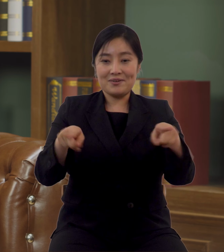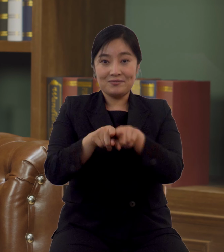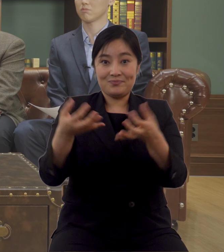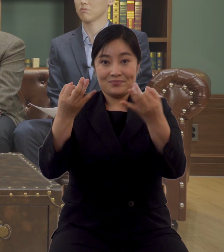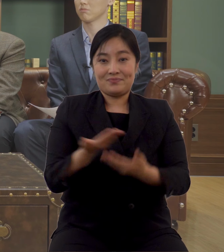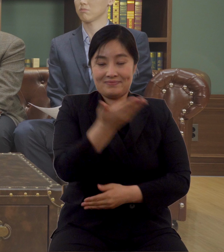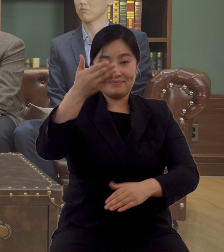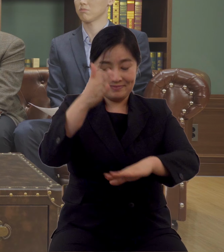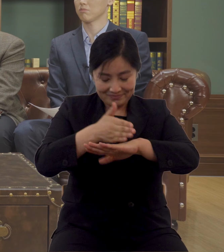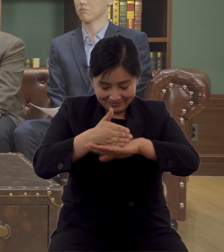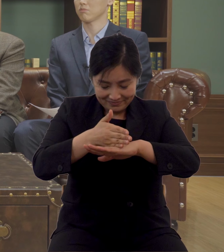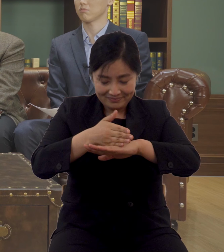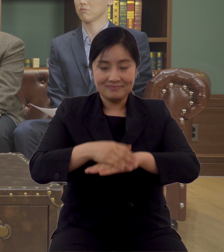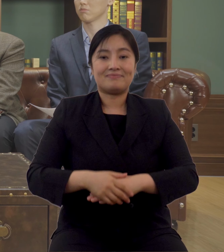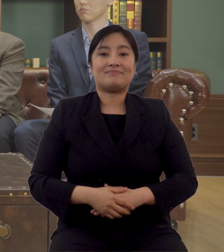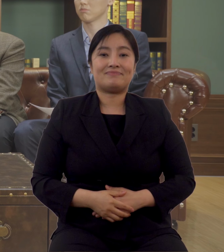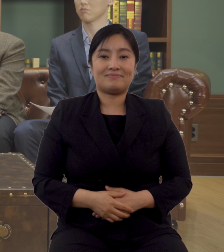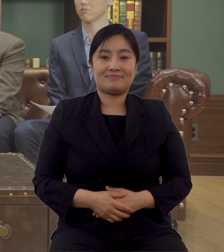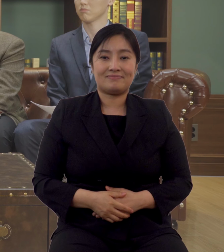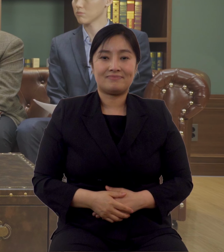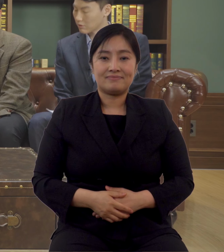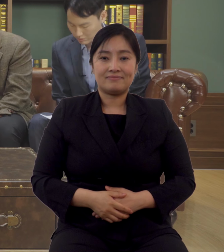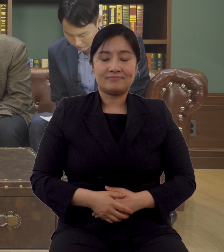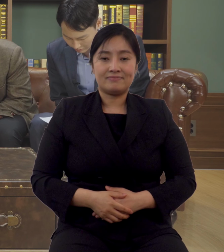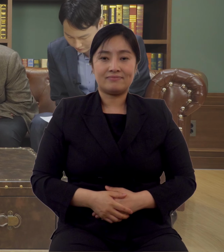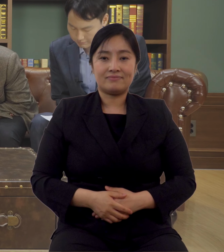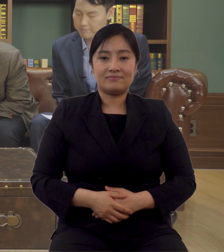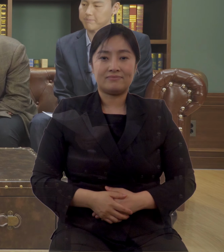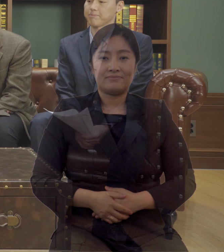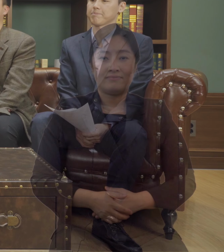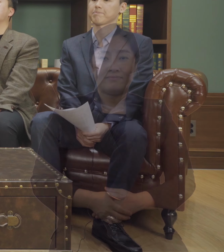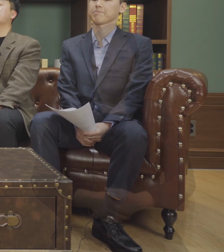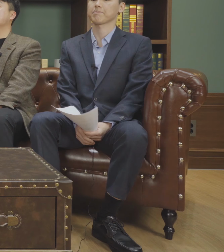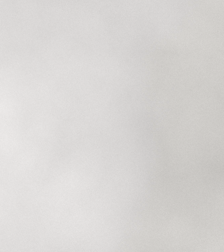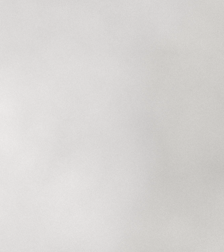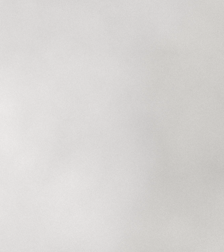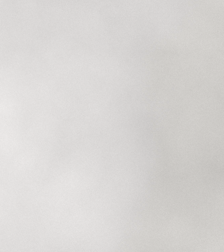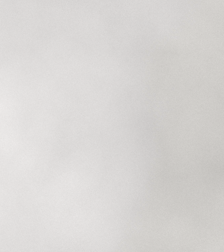나가겠습니다. 함께 해주시기를 부탁드립니다. 고맙습니다. 감사합니다. 감사합니다.